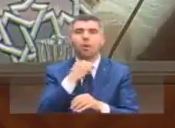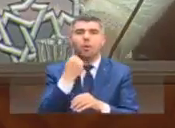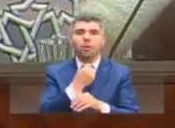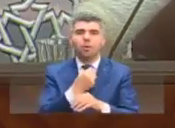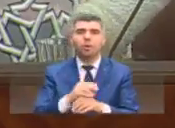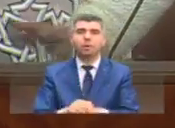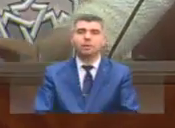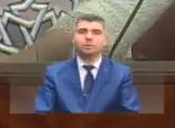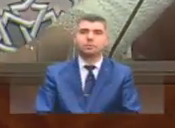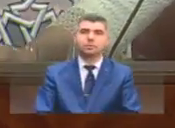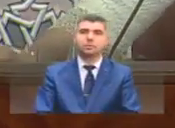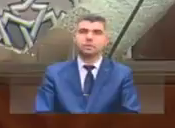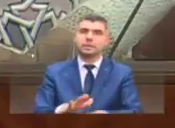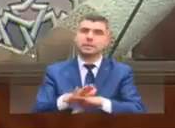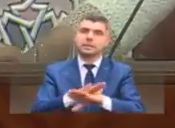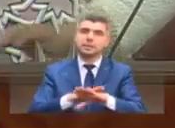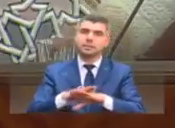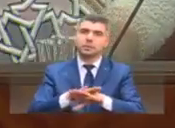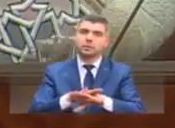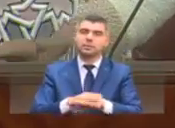لا إلا سمحتوا الله يخليكم.